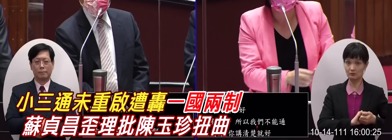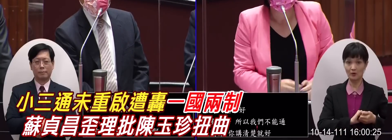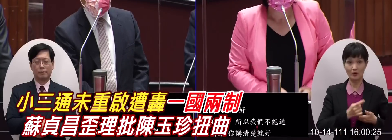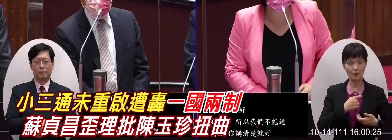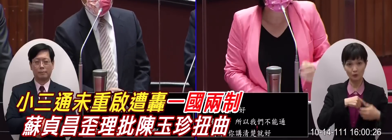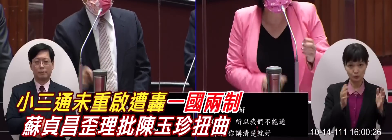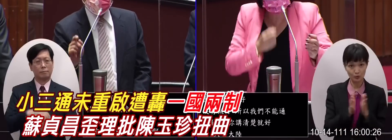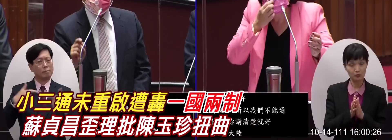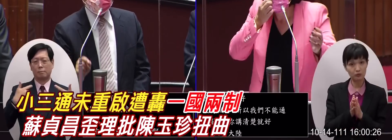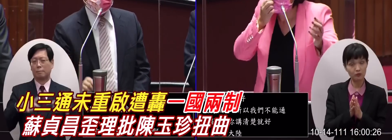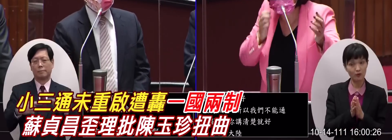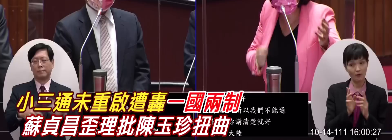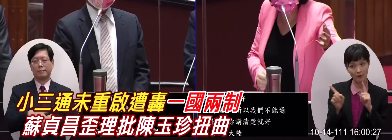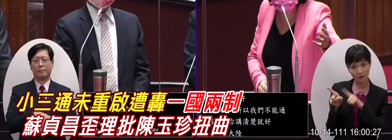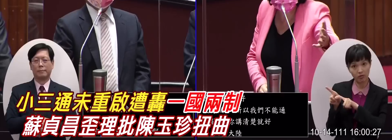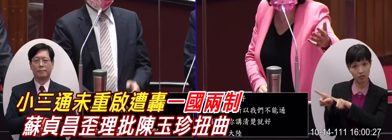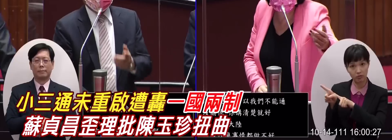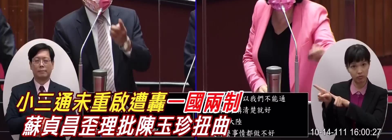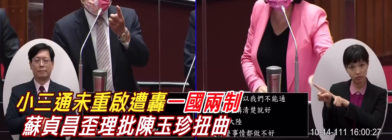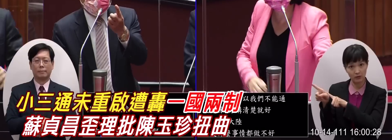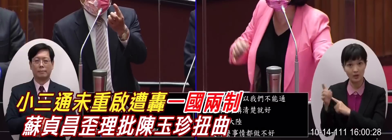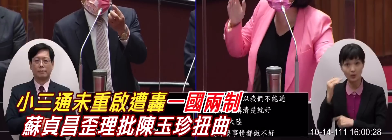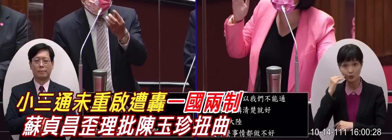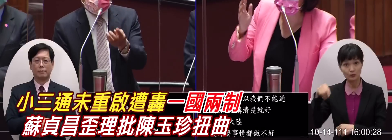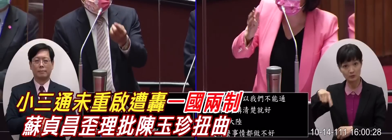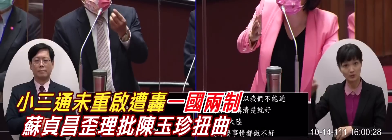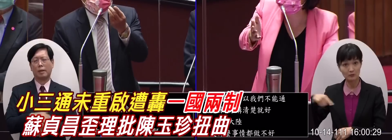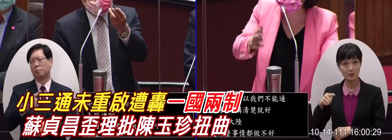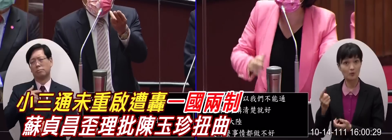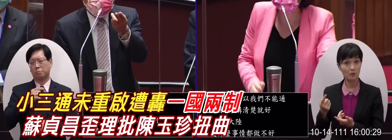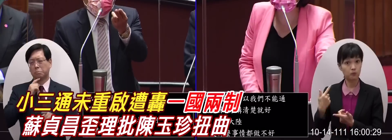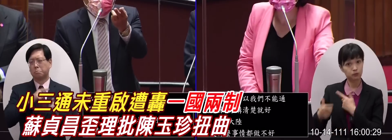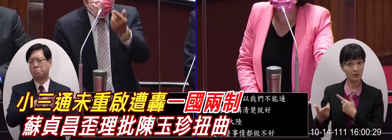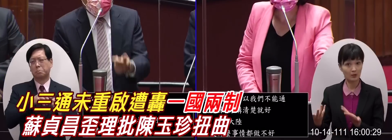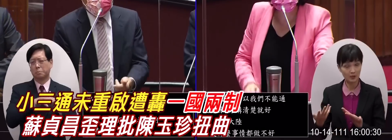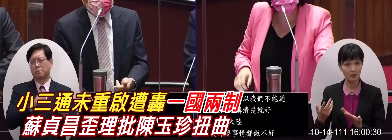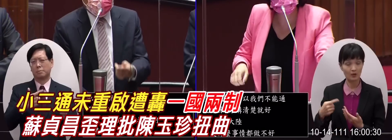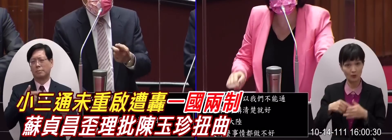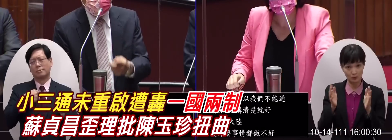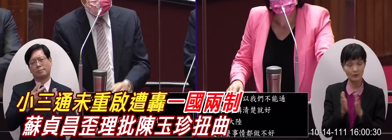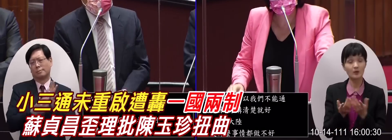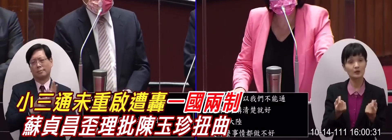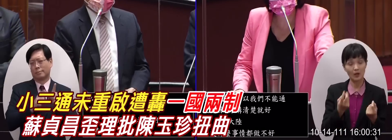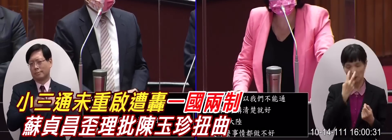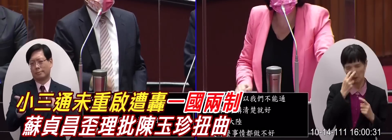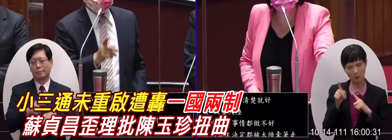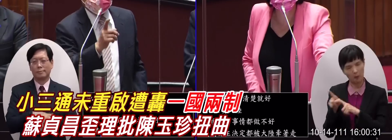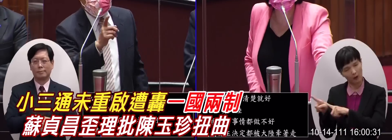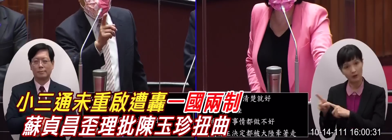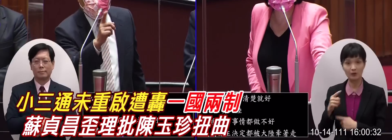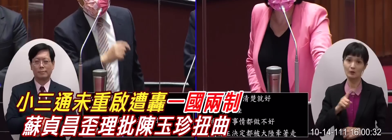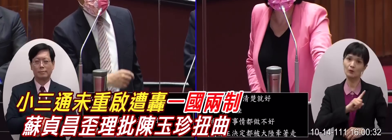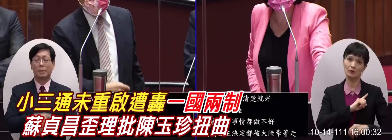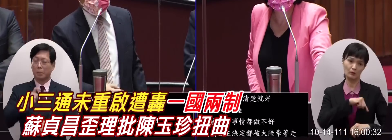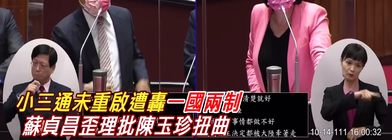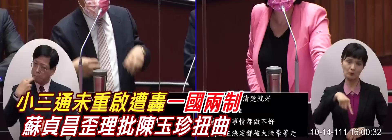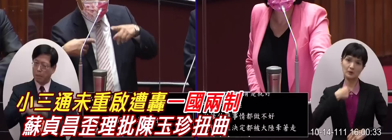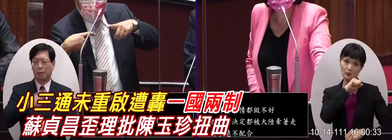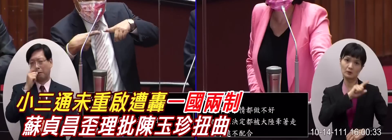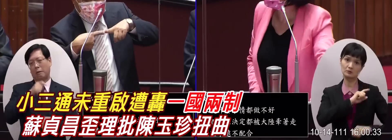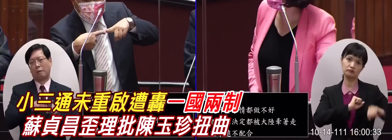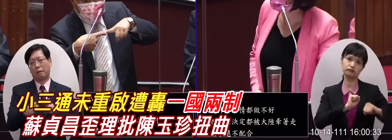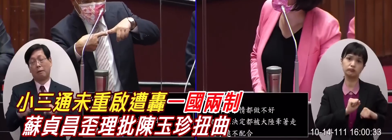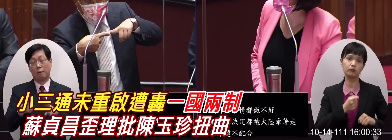走。如果大陆永远都不配合什么事情，我们都被他牵着走就对了。 你又扭曲了。 我们是自主的国家。 你又扭曲